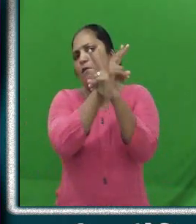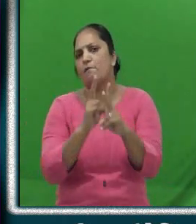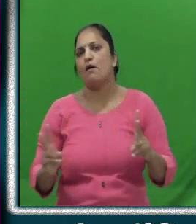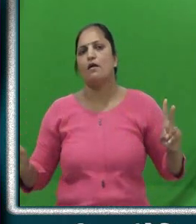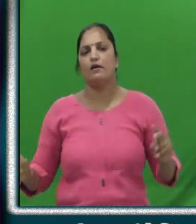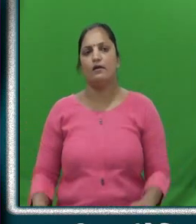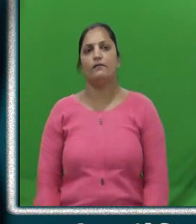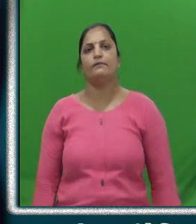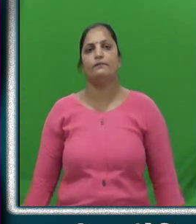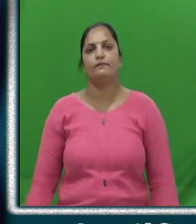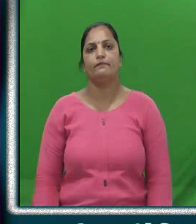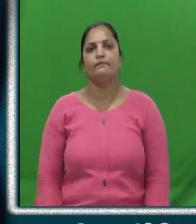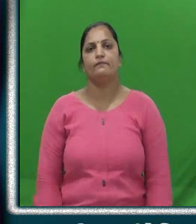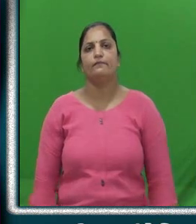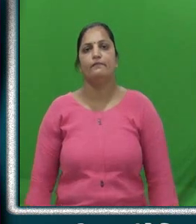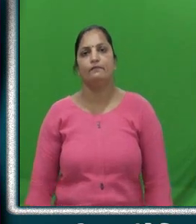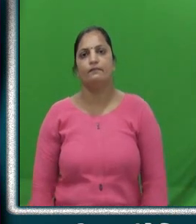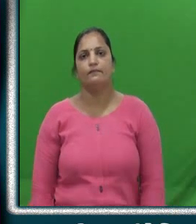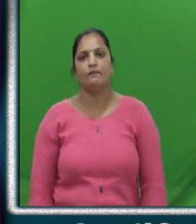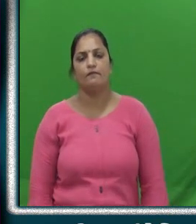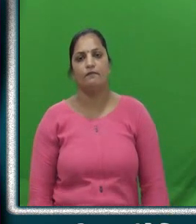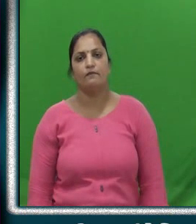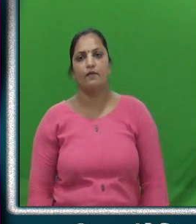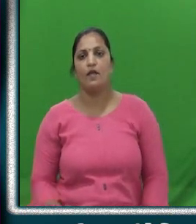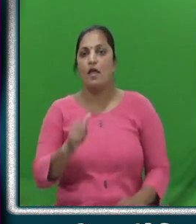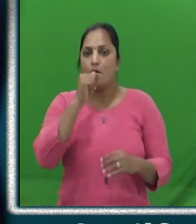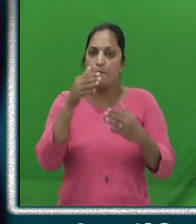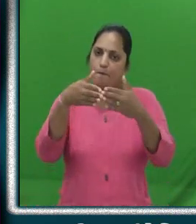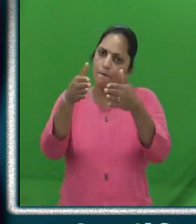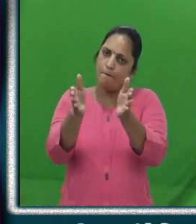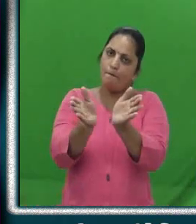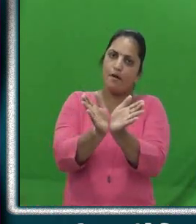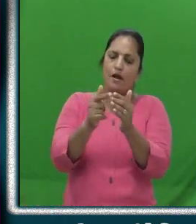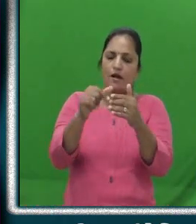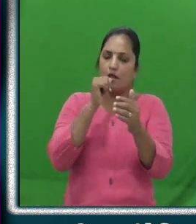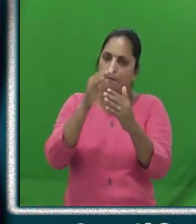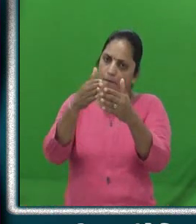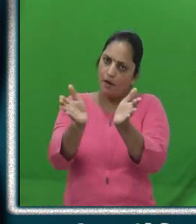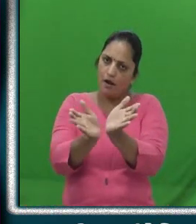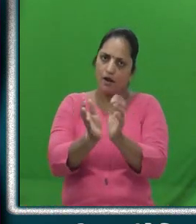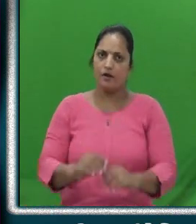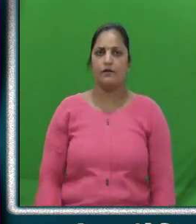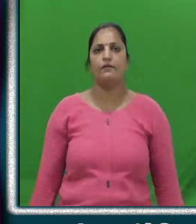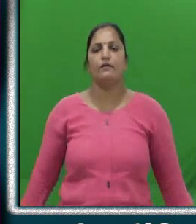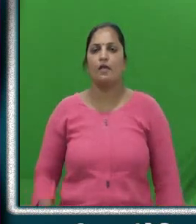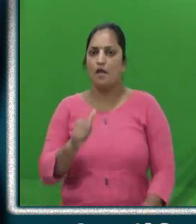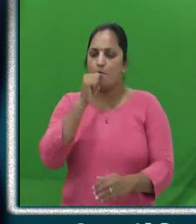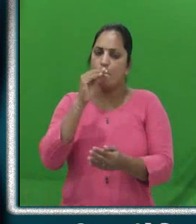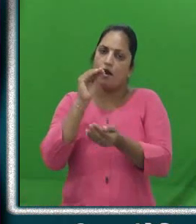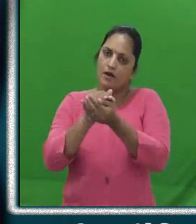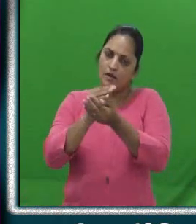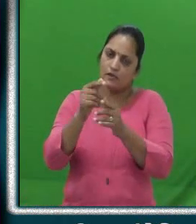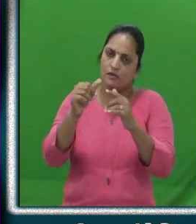वेरियस, वेरियस एटले फ्रंट अलग अलग वॉटर बॉडीज, वॉटर बॉडीज एटले जराशयो अथवा